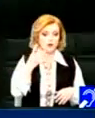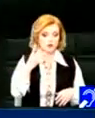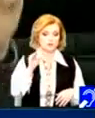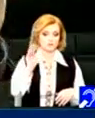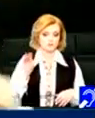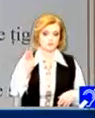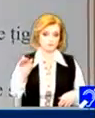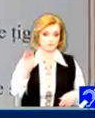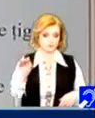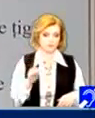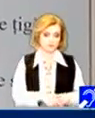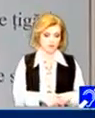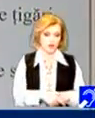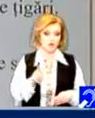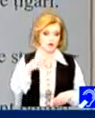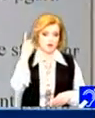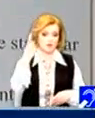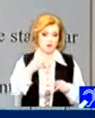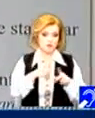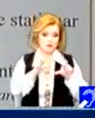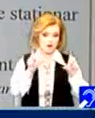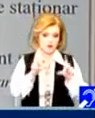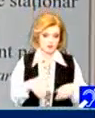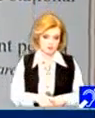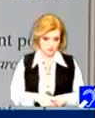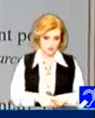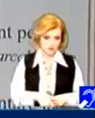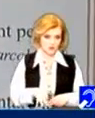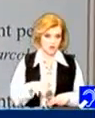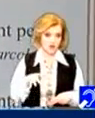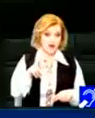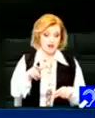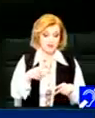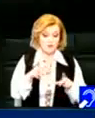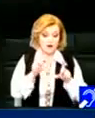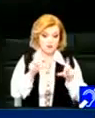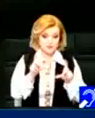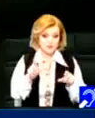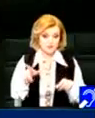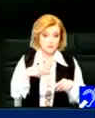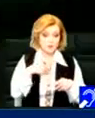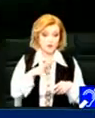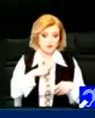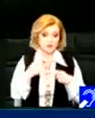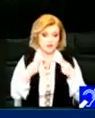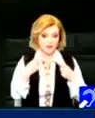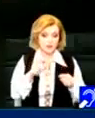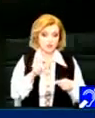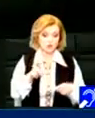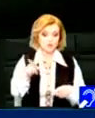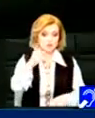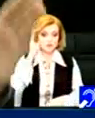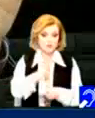non-stop. Dar unde se află această ghiretă? Chiar la o distanță de 173 de metri până la Centrul Național de Transfuzie